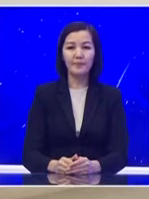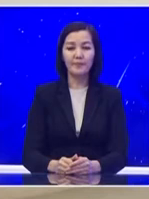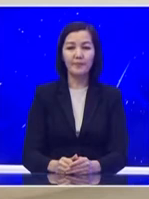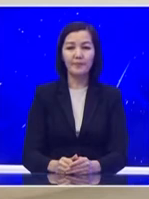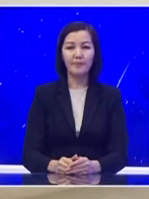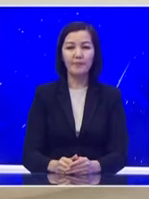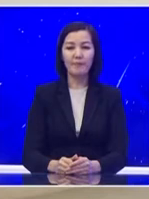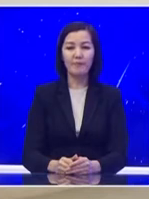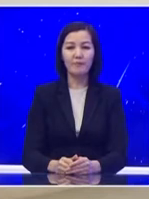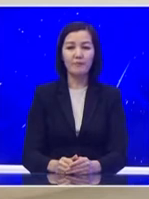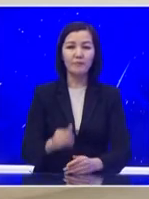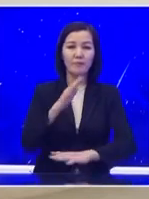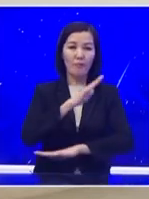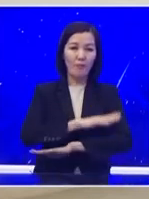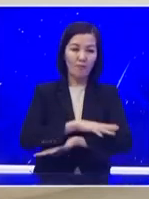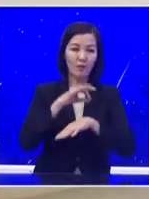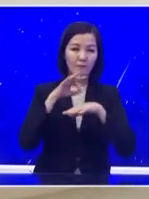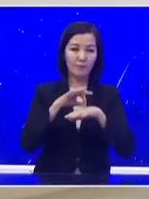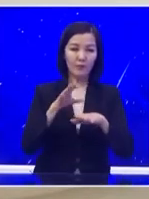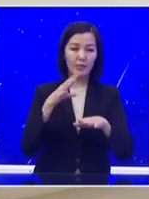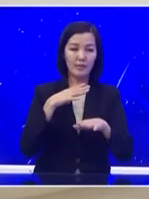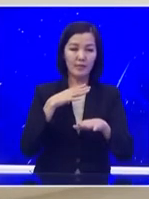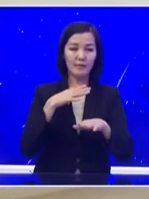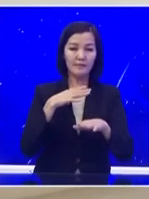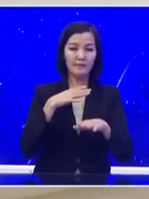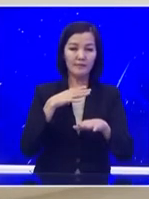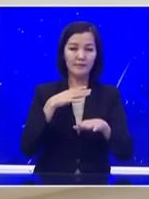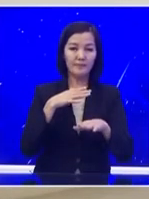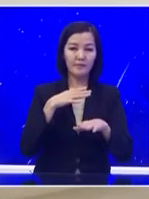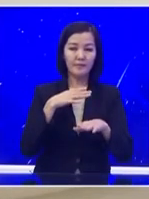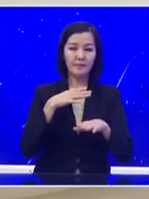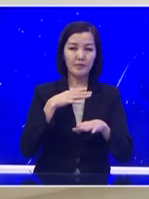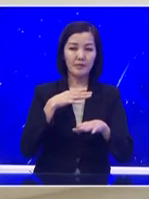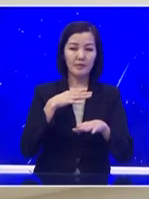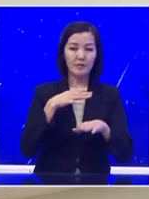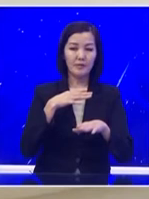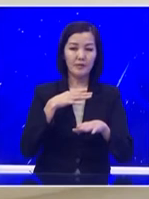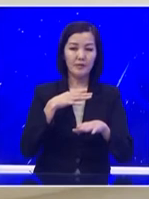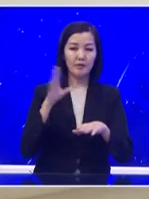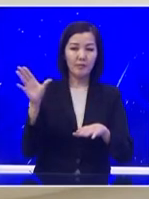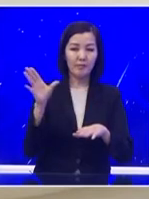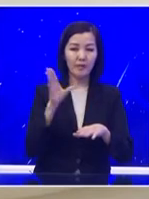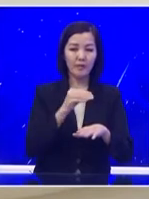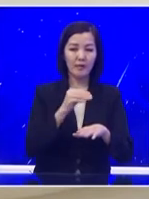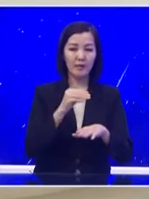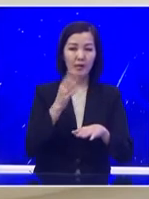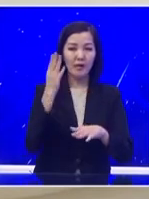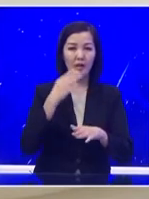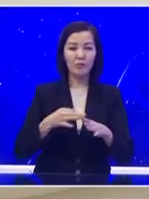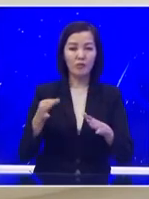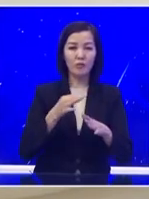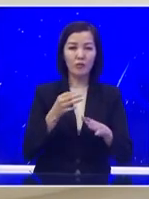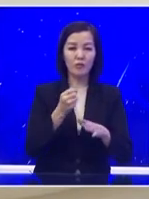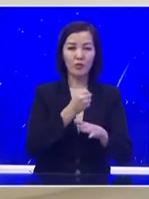Әдістемелік сабақ өткізілді. Ол сабақта бүкіл Алматы облысының қорғаныс